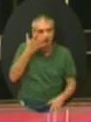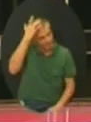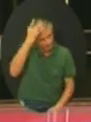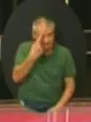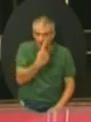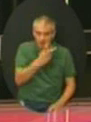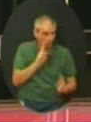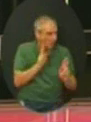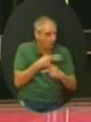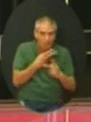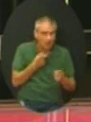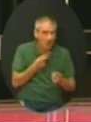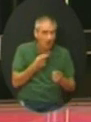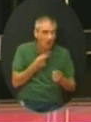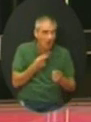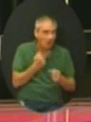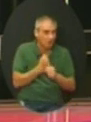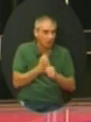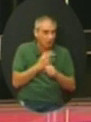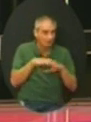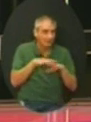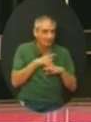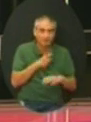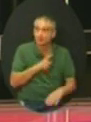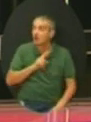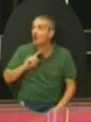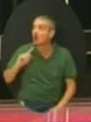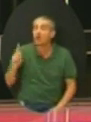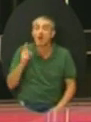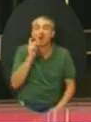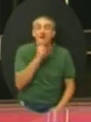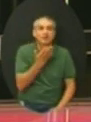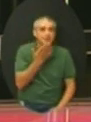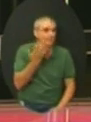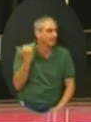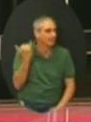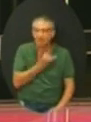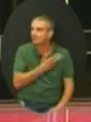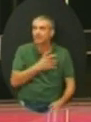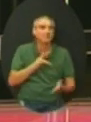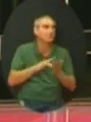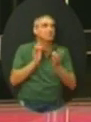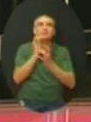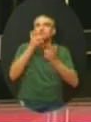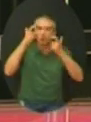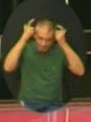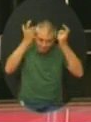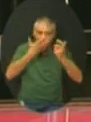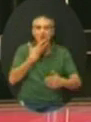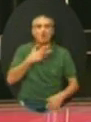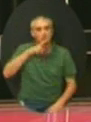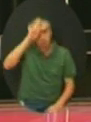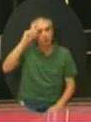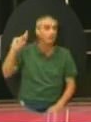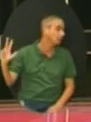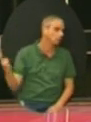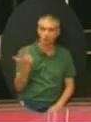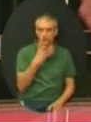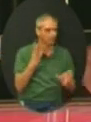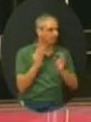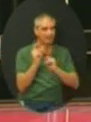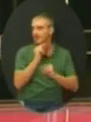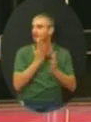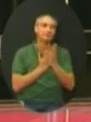עצמו הנה... לא מסוגל לא, לחיים לא בפקיד הזה? לא הוא. כל אדם, תביא עכשיו את ישו, אפיפיור ומשה רבינו, שלושתם ביחד,